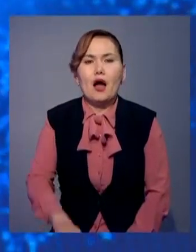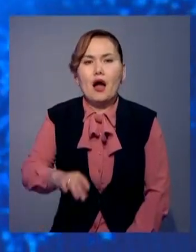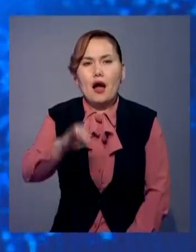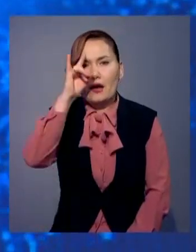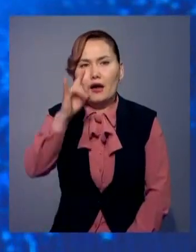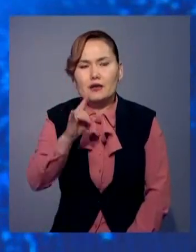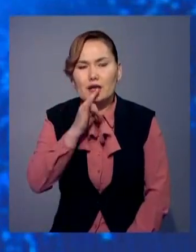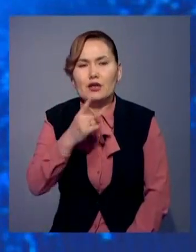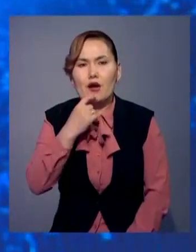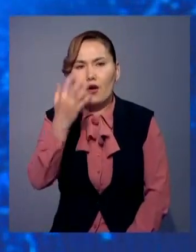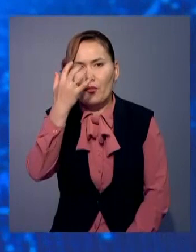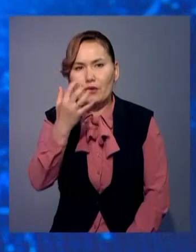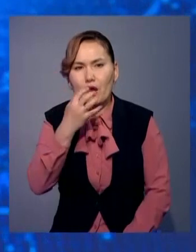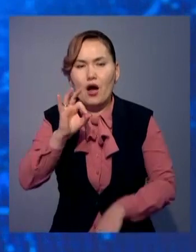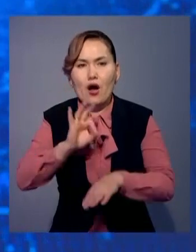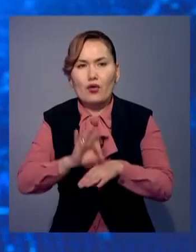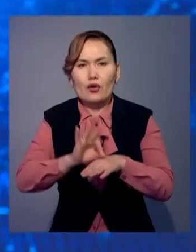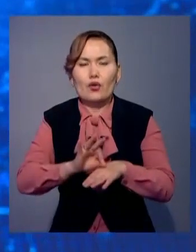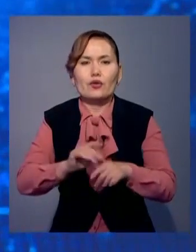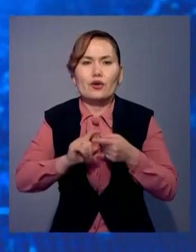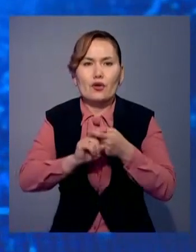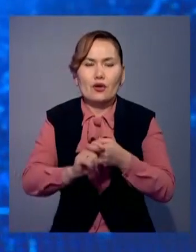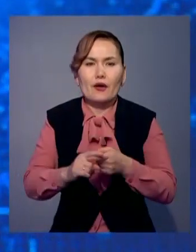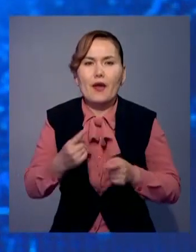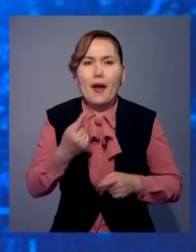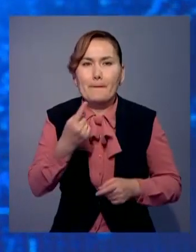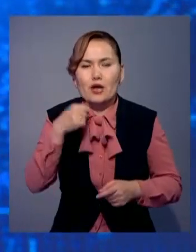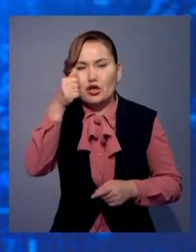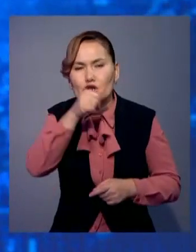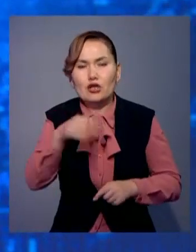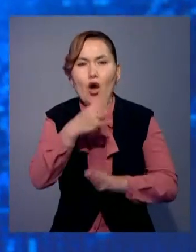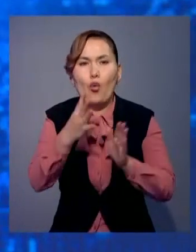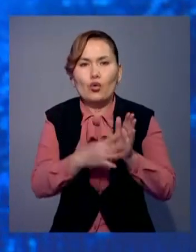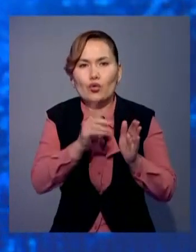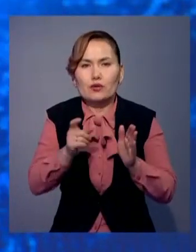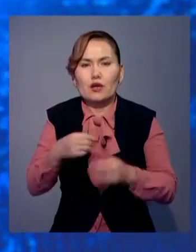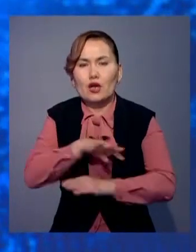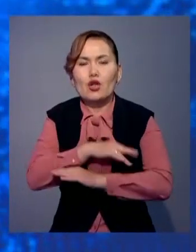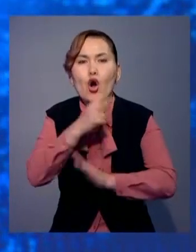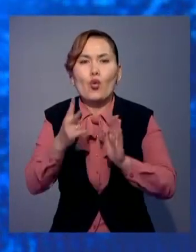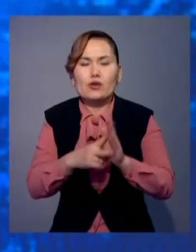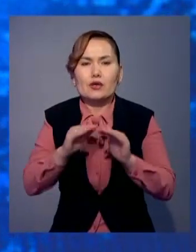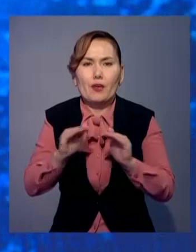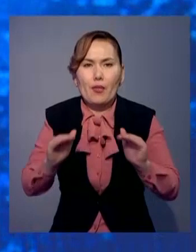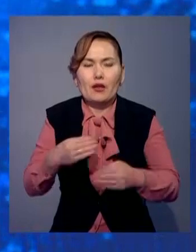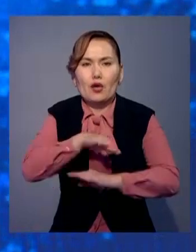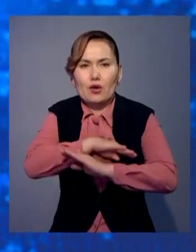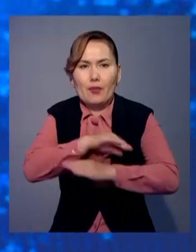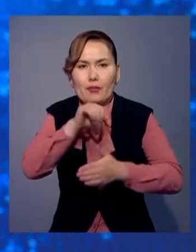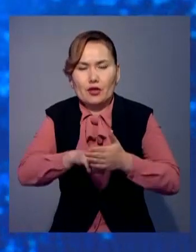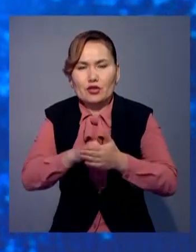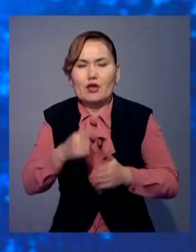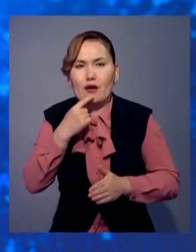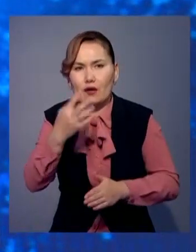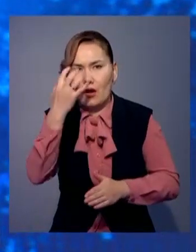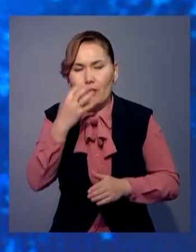Қызылша ауруынан Қазақстанда соңғы бір жылда 19 адам қайтыс болды. Соның ішінде 17 бала осы дерттен көз жұмған. Олардың барлығы да